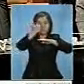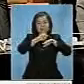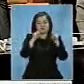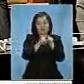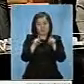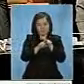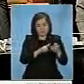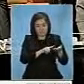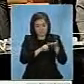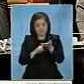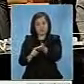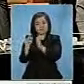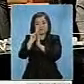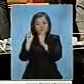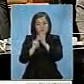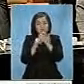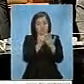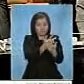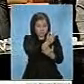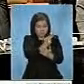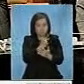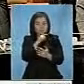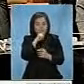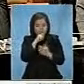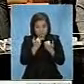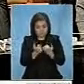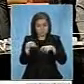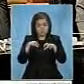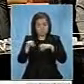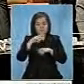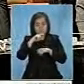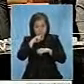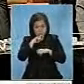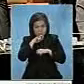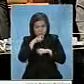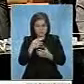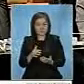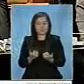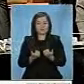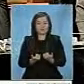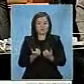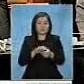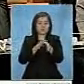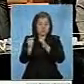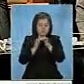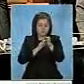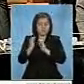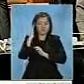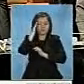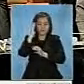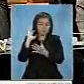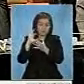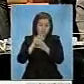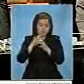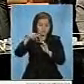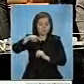ฉบับที่กำลังดำเนินการอยู่นั้นเนี่ยผมได้กราบเรียนไปเมื่อชั้นที่มีการอภิปรายในเรื่องของพระราชบัญญัติ